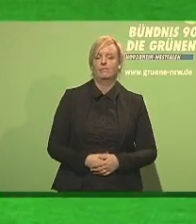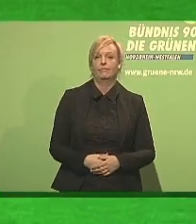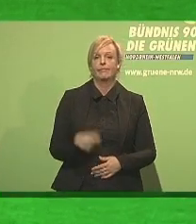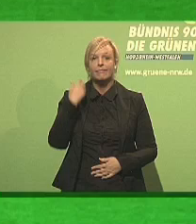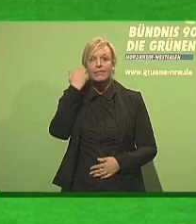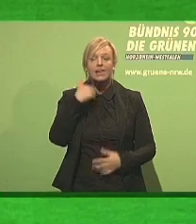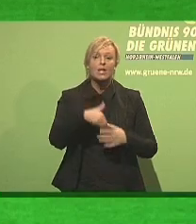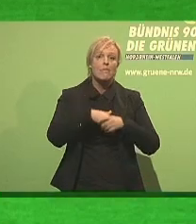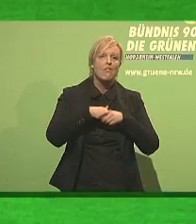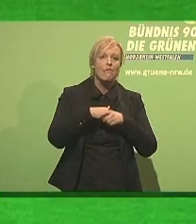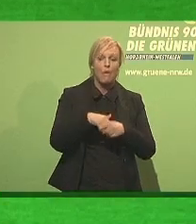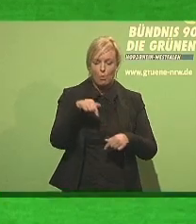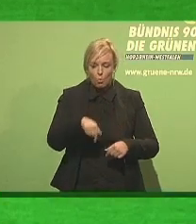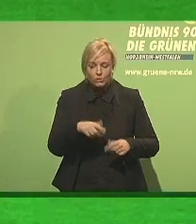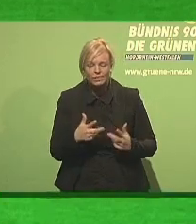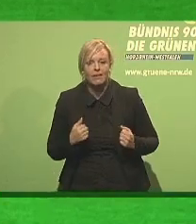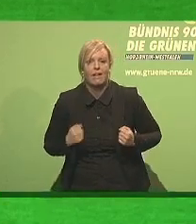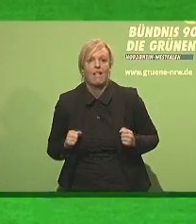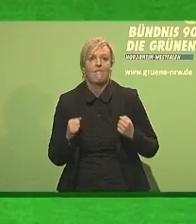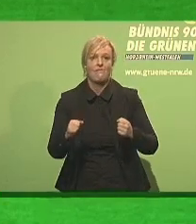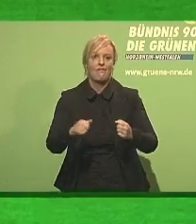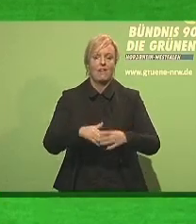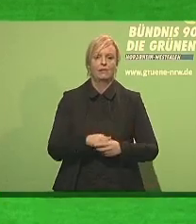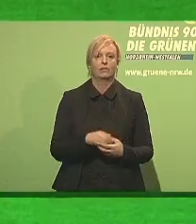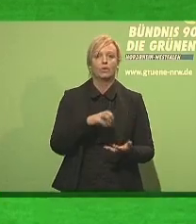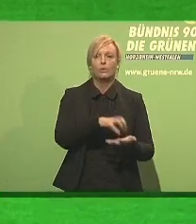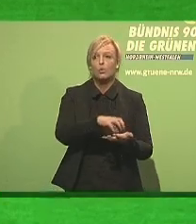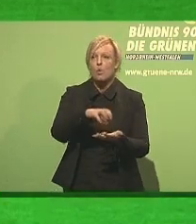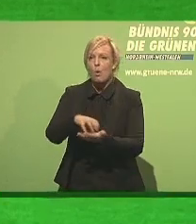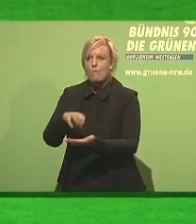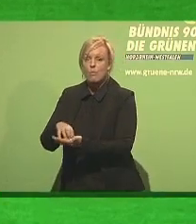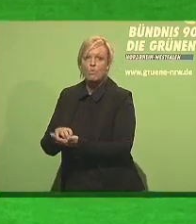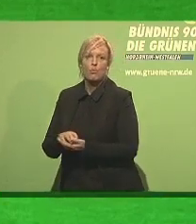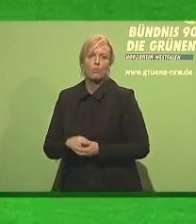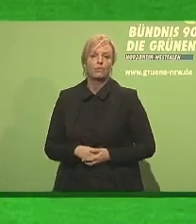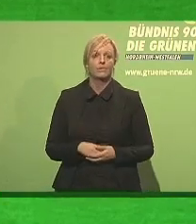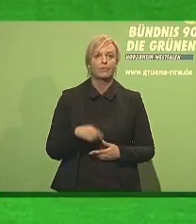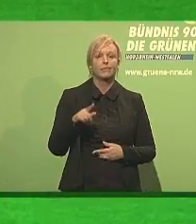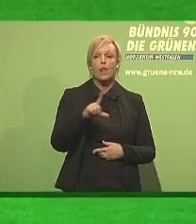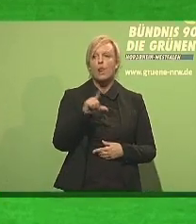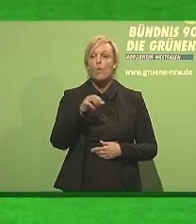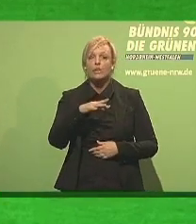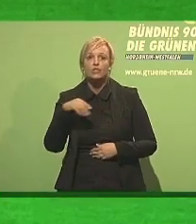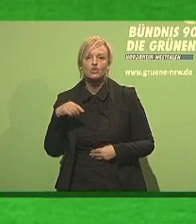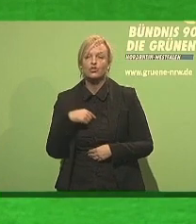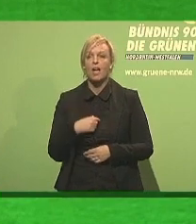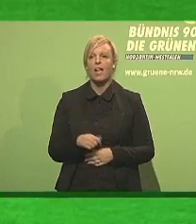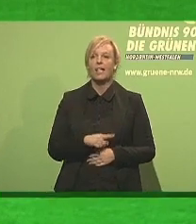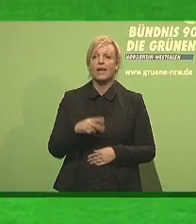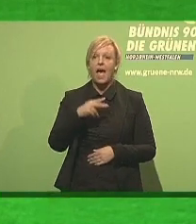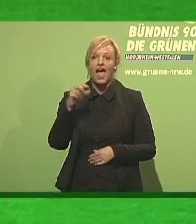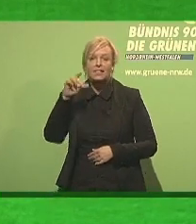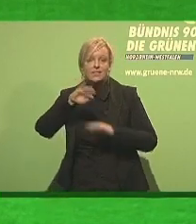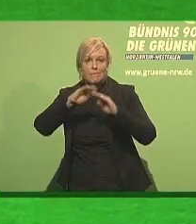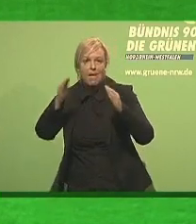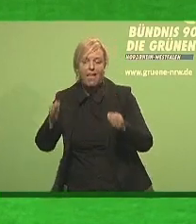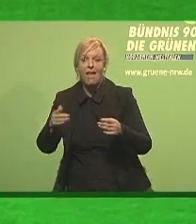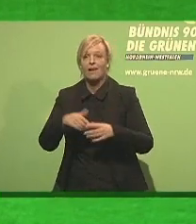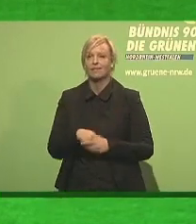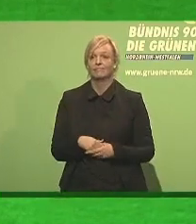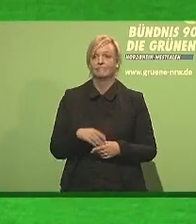von unten, Kommunen sind die Keimzellen. Von Lüchte bis Lüdenscheid, von Höxter bis Heinsberg. Wer